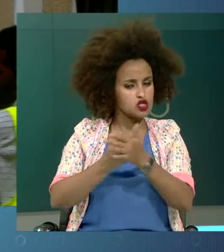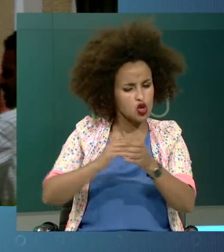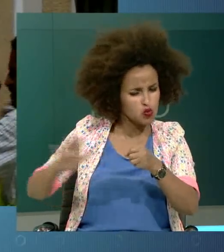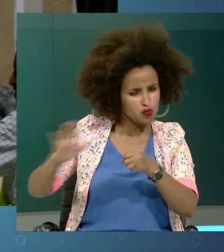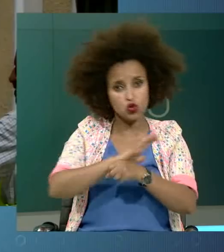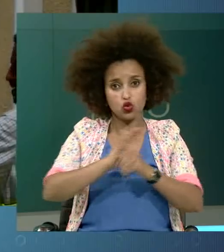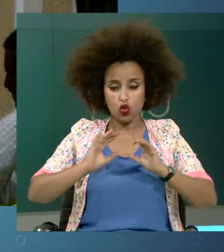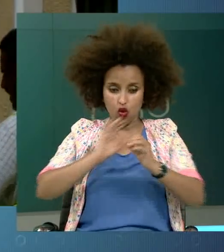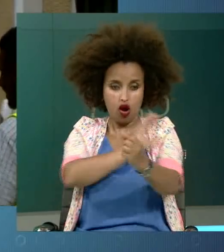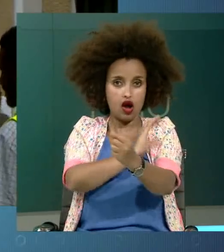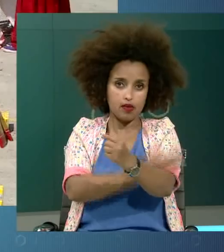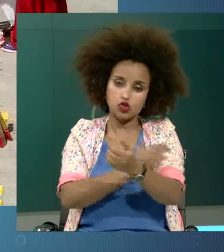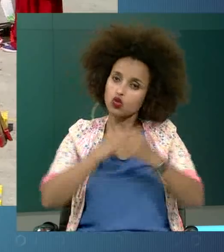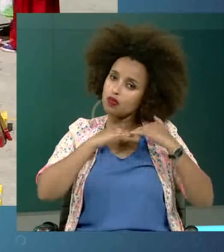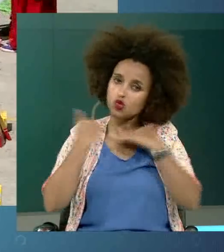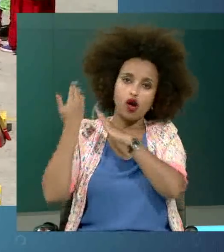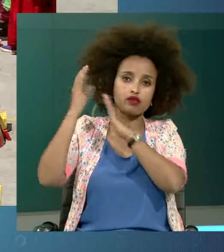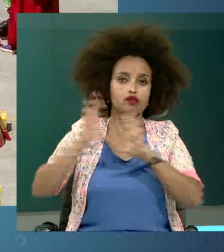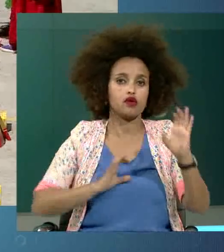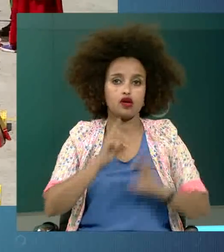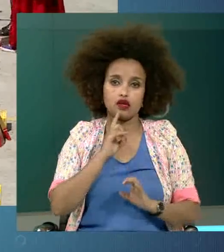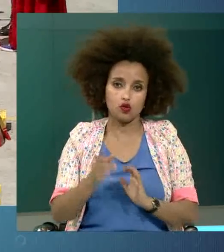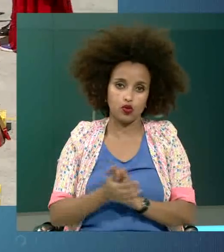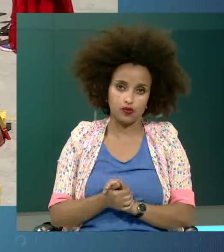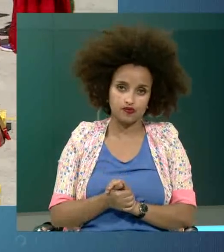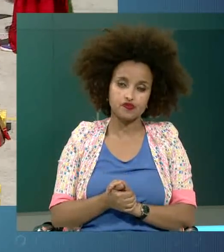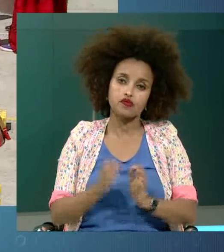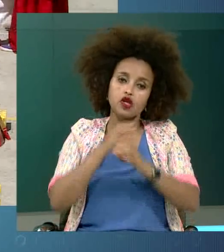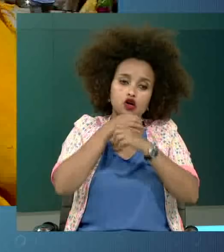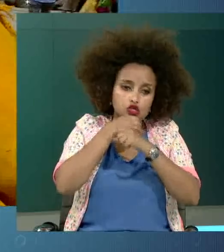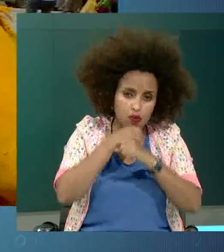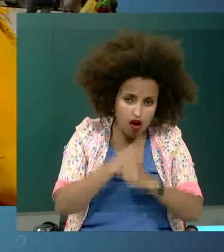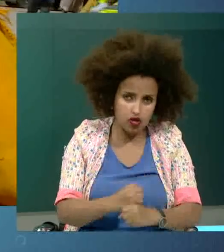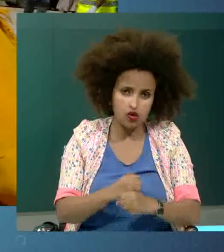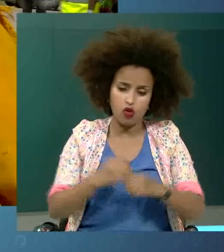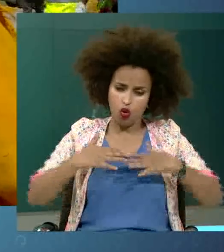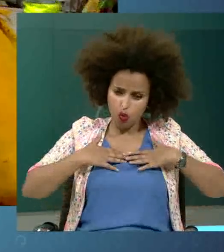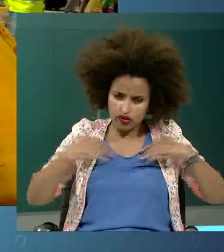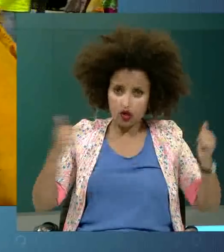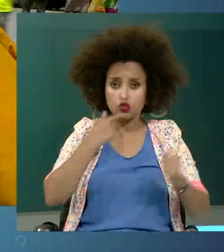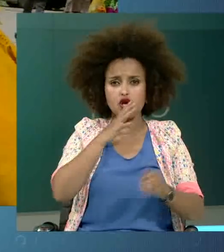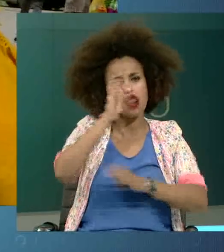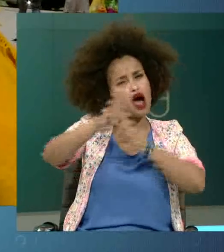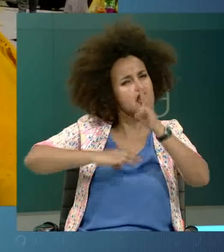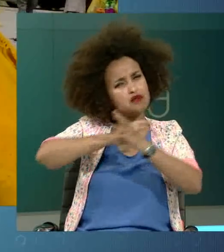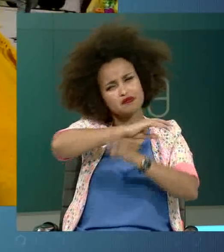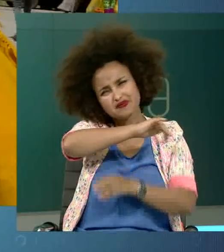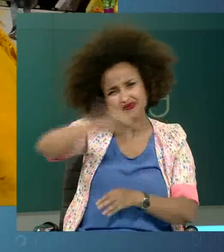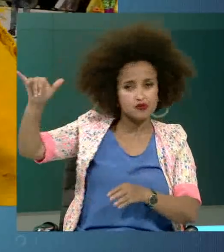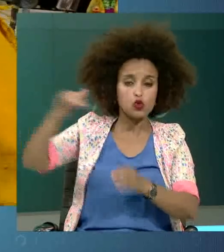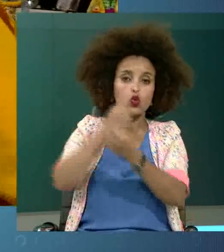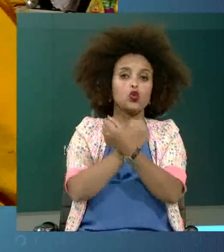ጉልበታቸውን መስዋዕትነት እያደረጉ ነው። አዛውንቱ፣ ሽማግሌ፣ ወጣቱ ሳይል ዓለም በሙሉ